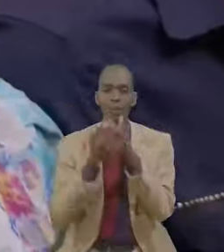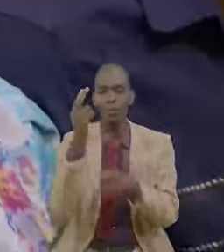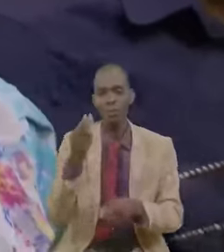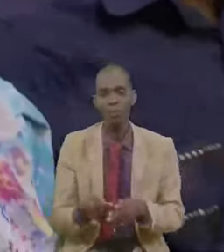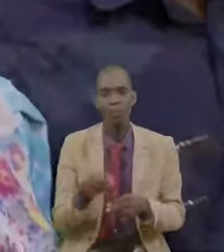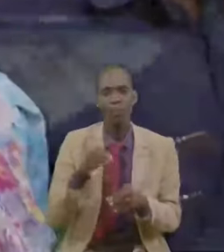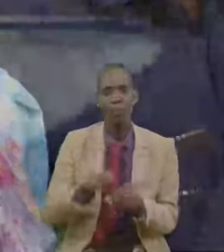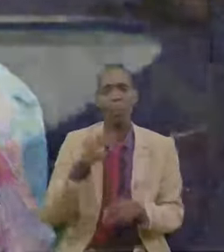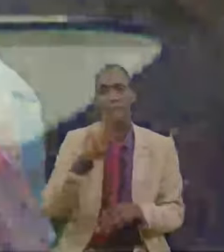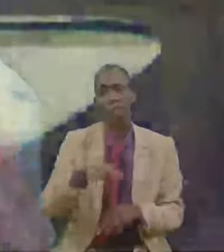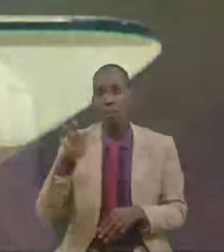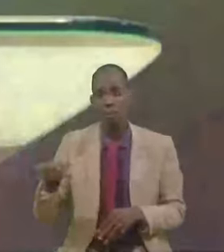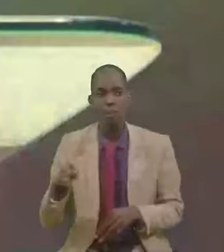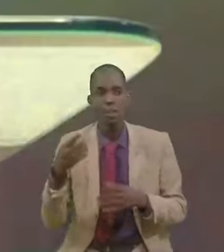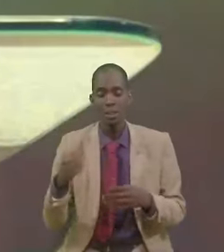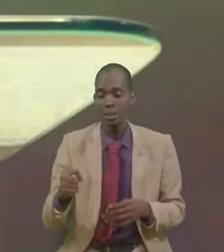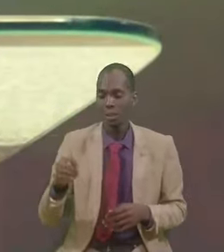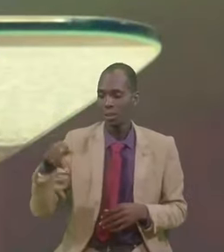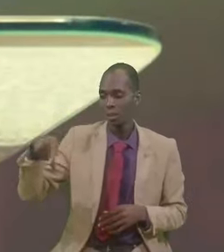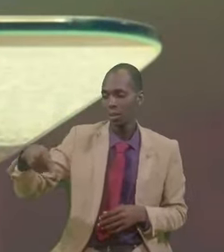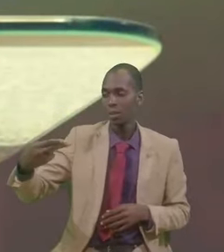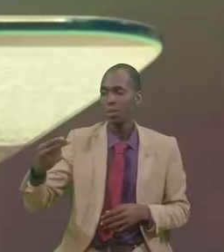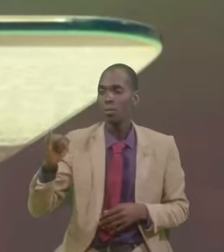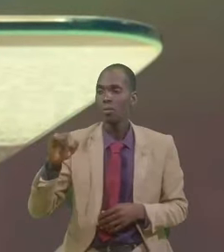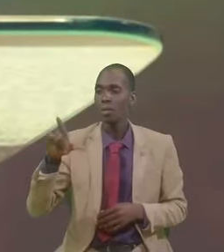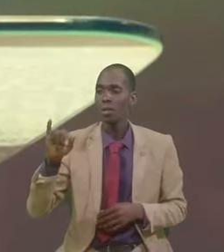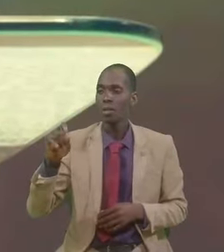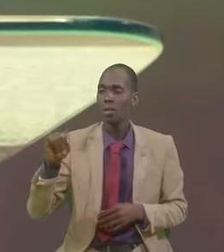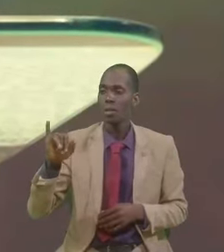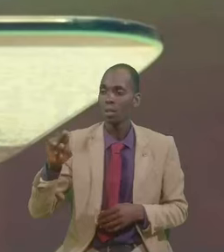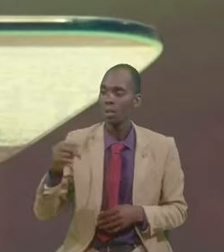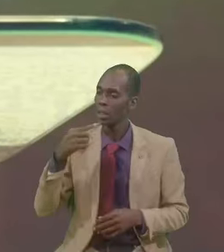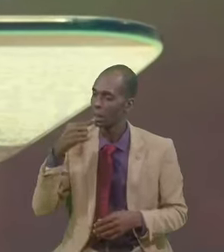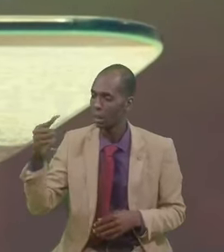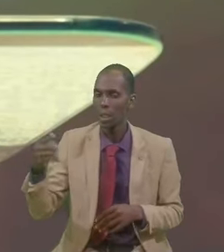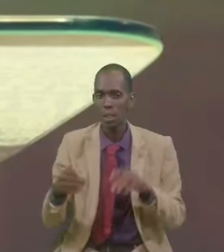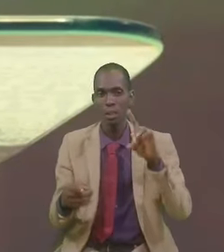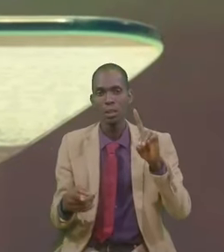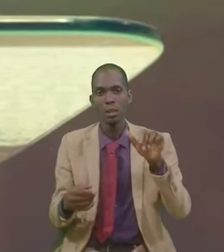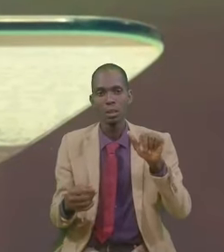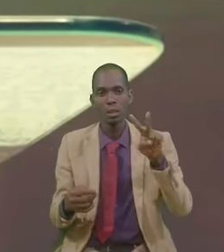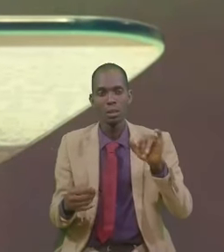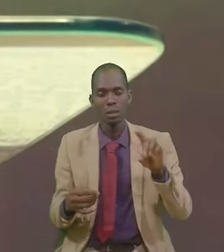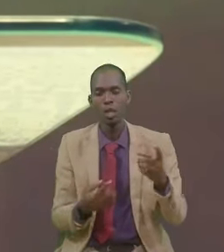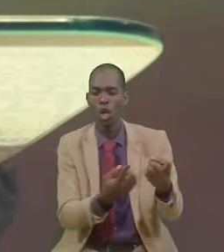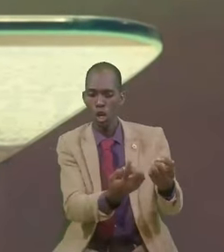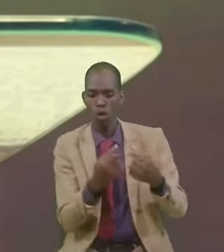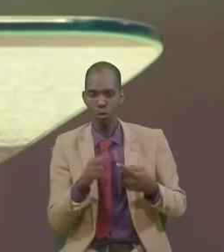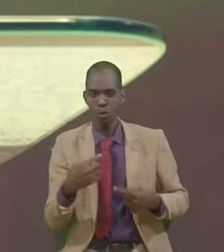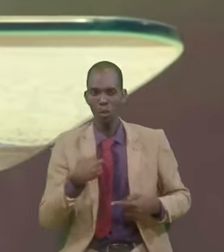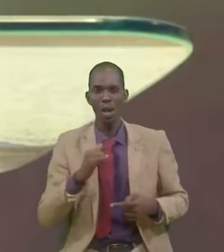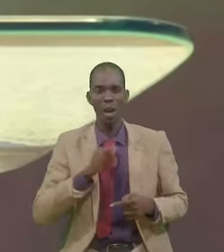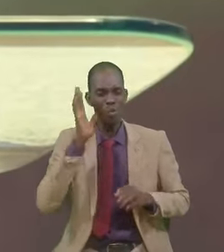44. Il ajouta, viens vers moi et je donnerai ta chair aux oiseaux du ciel et